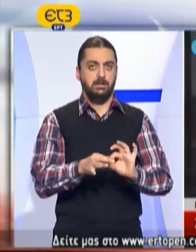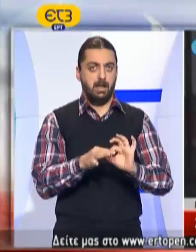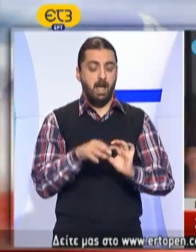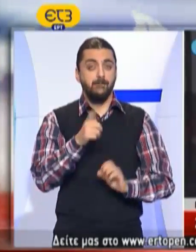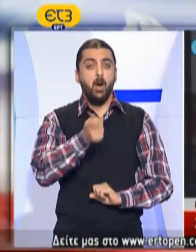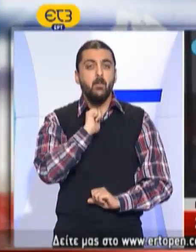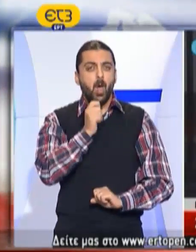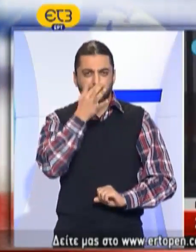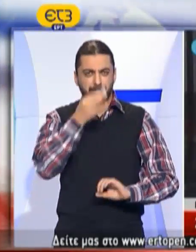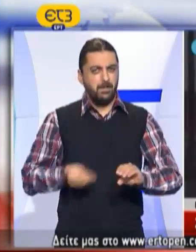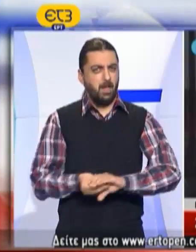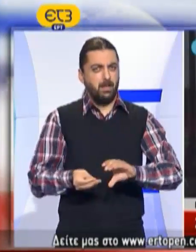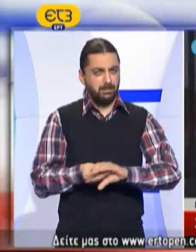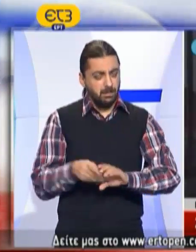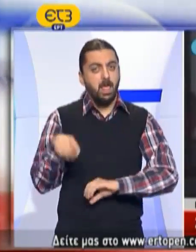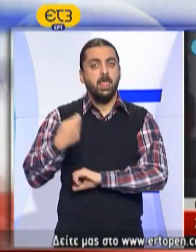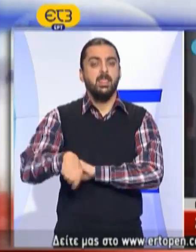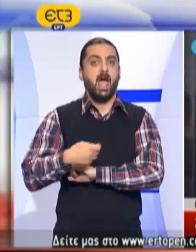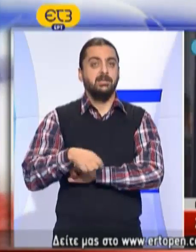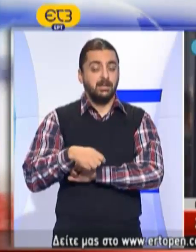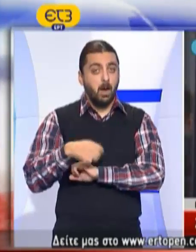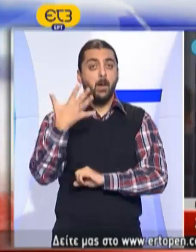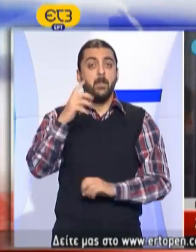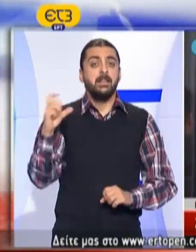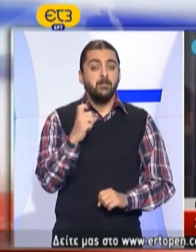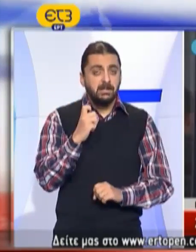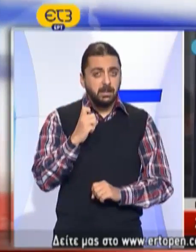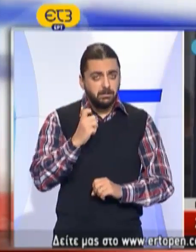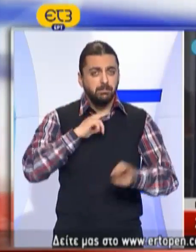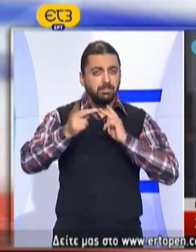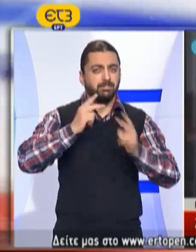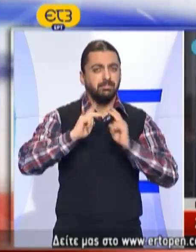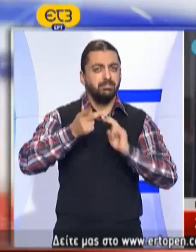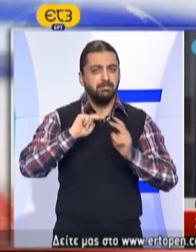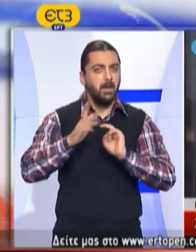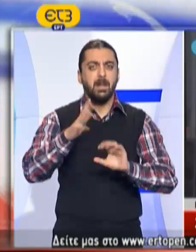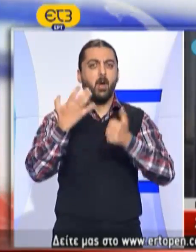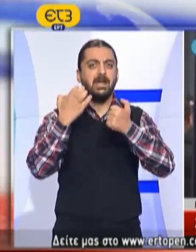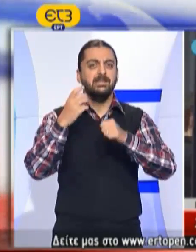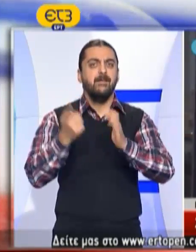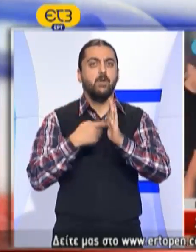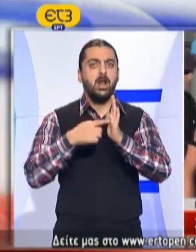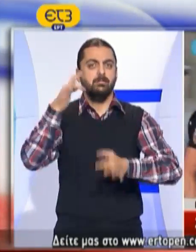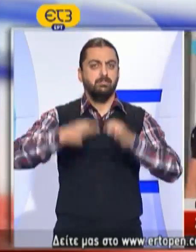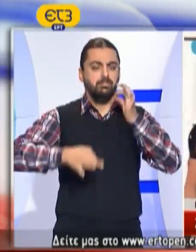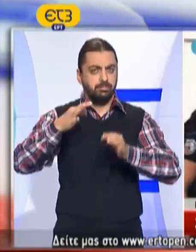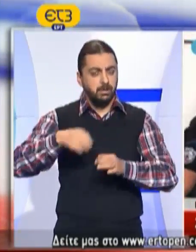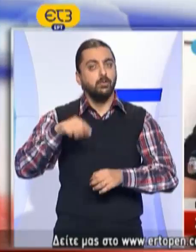διαφθοράς, το δικαστήριο εκδίδει την αποφασή του έπειτα από πεντάμινη διαδικασία με περίπου 60 συνεδριάσεις.